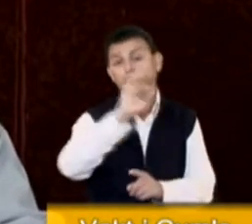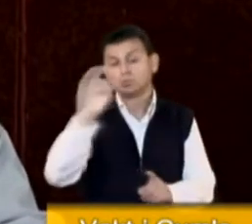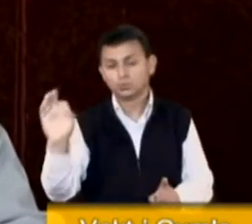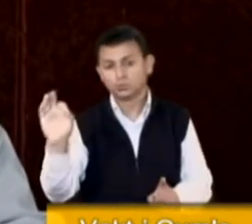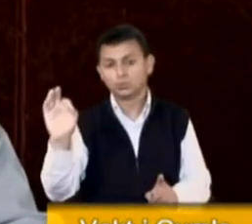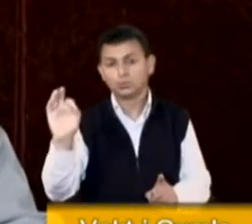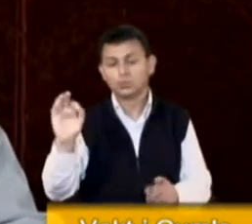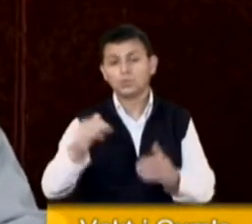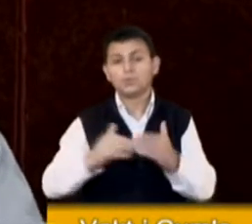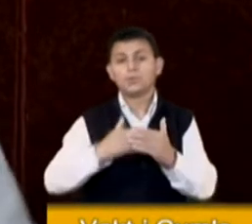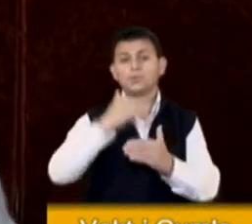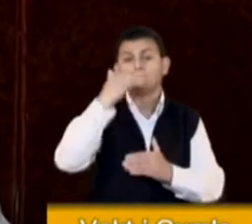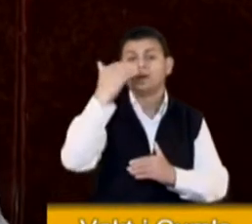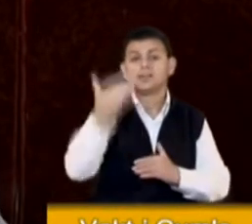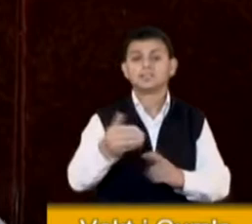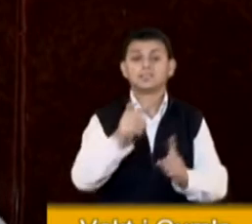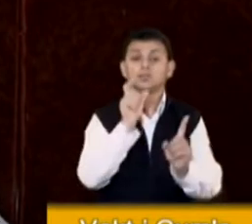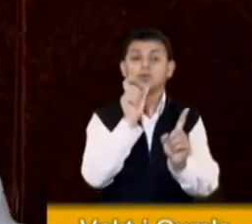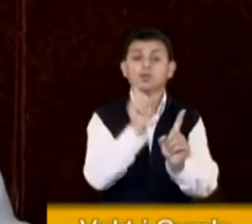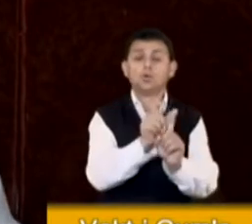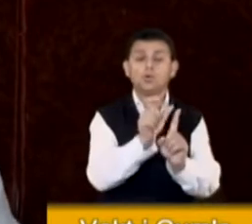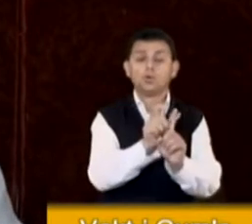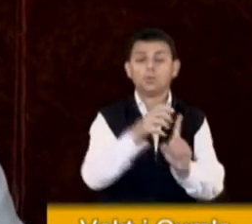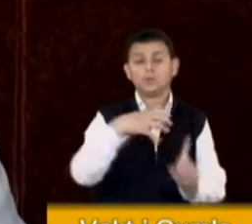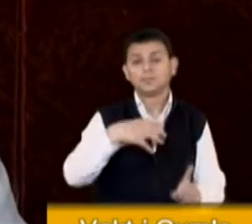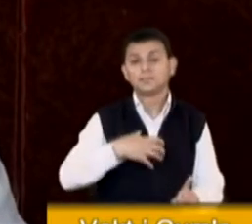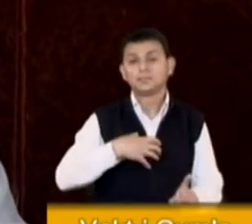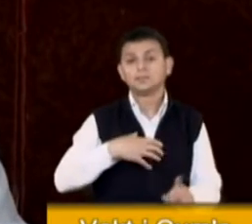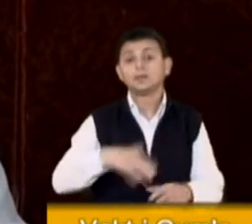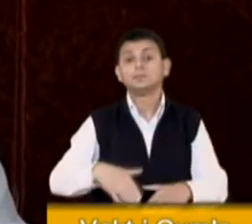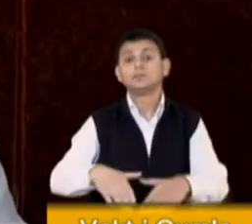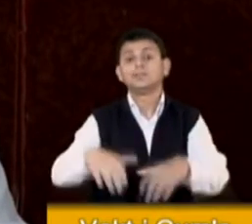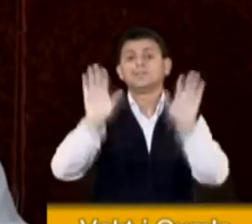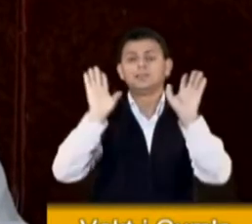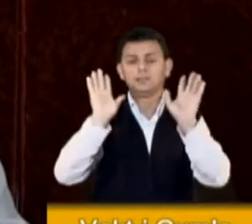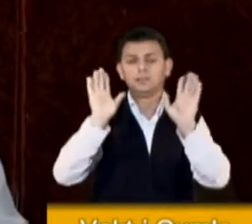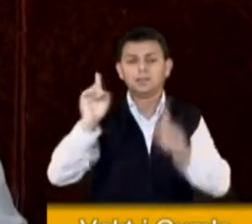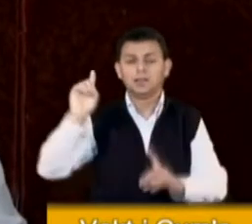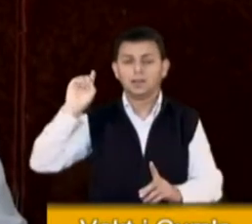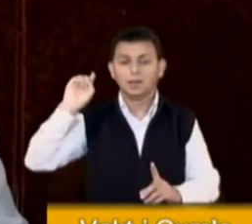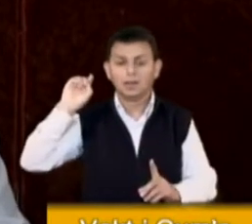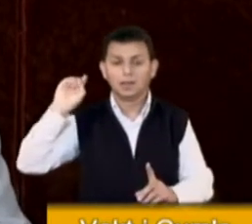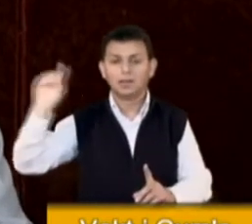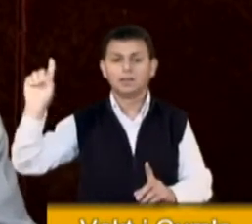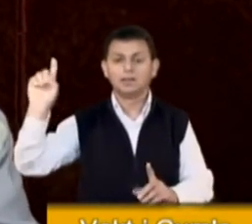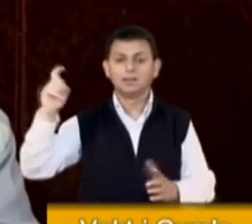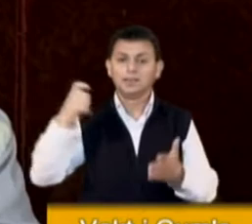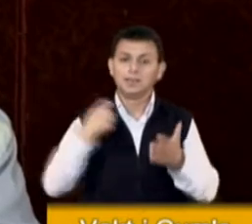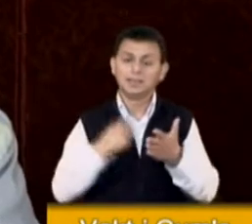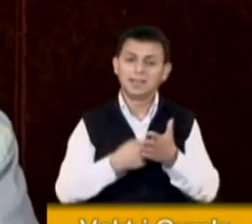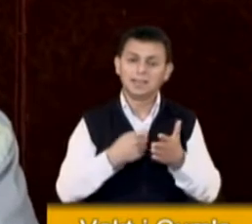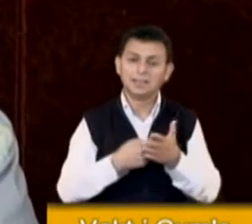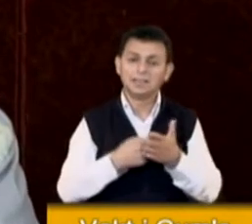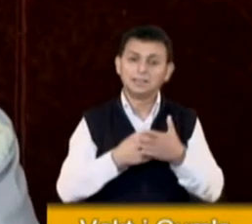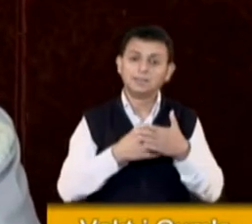ismi sahibi Allahu Zülcelal'a sığınmak, onun isimlerine sığınmak, Hafiz ismine